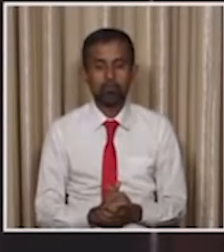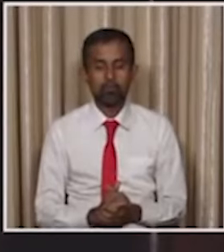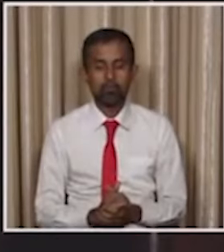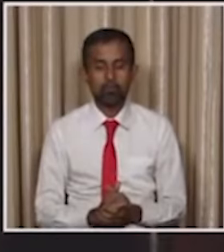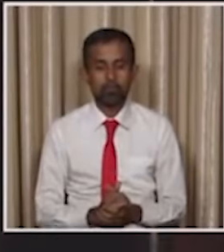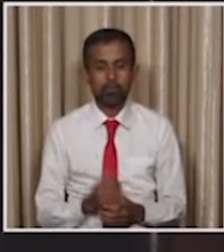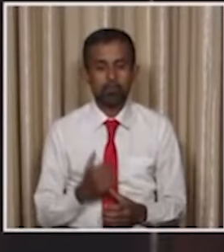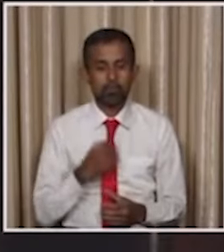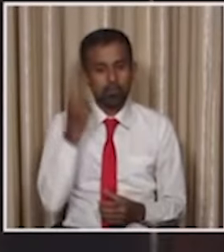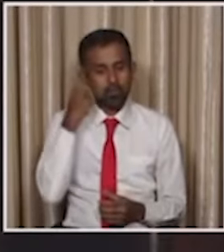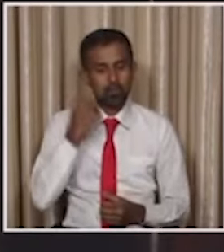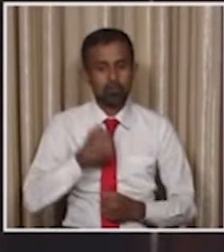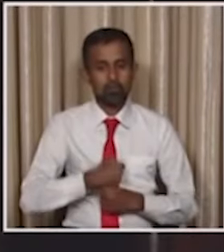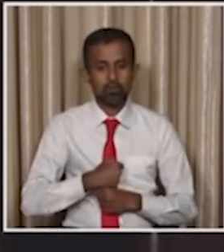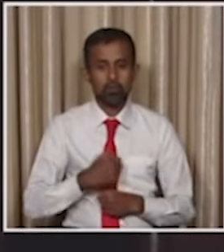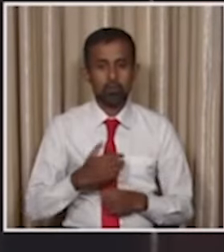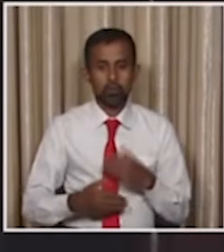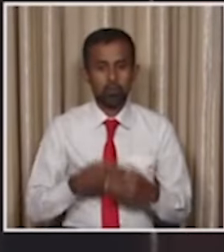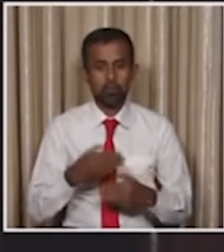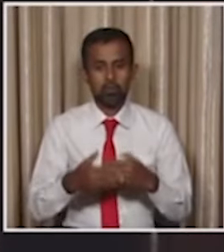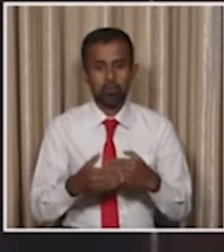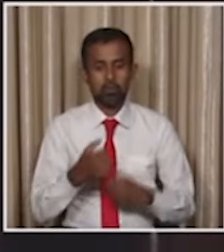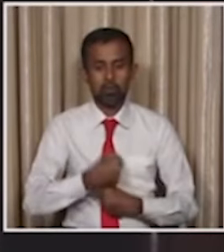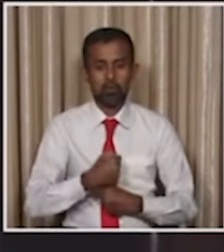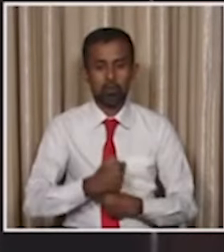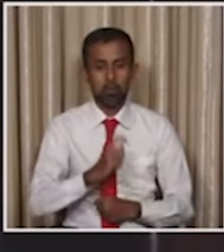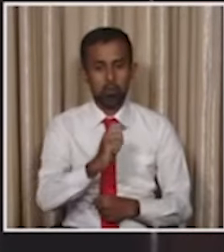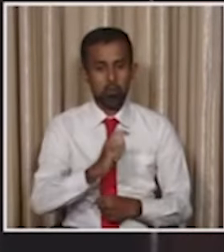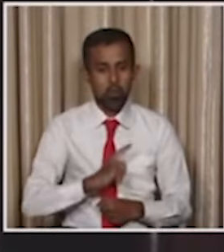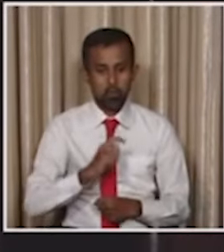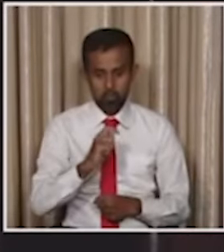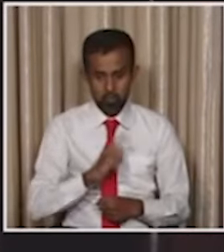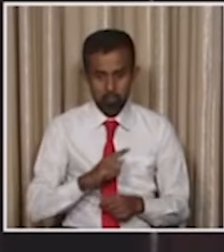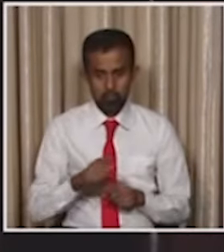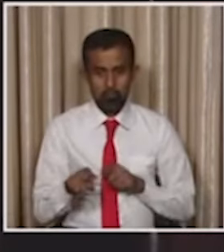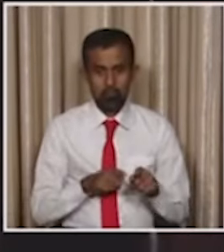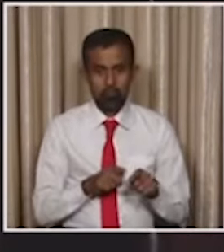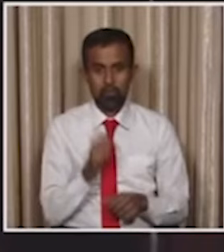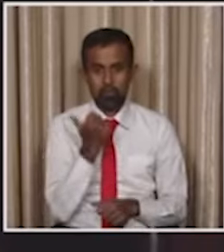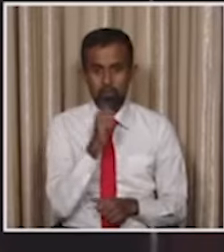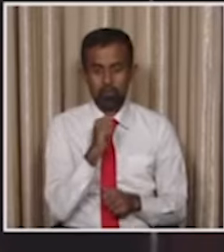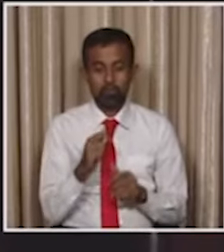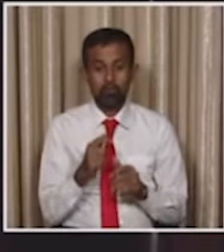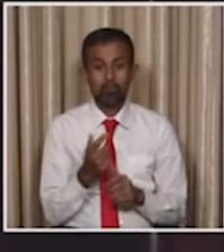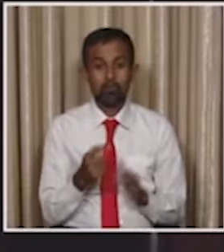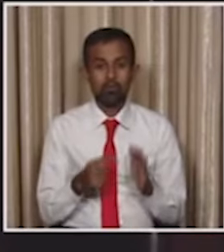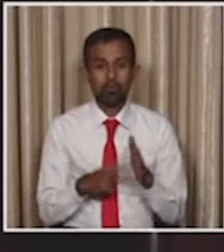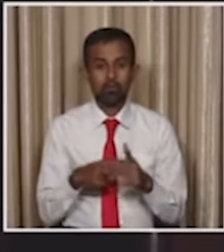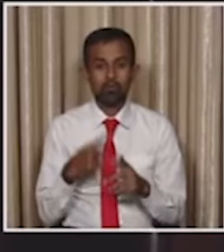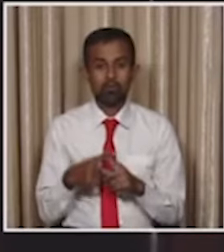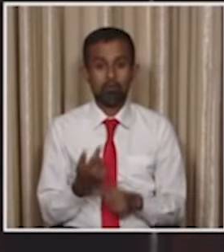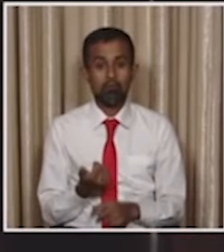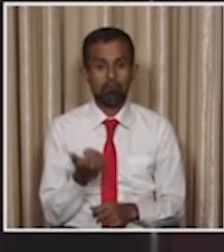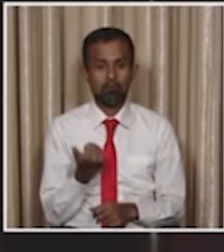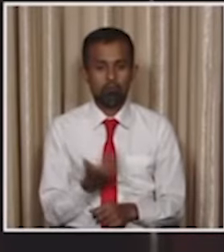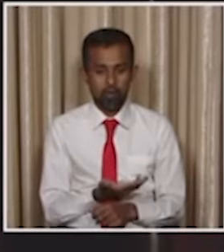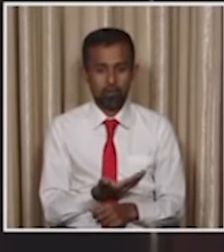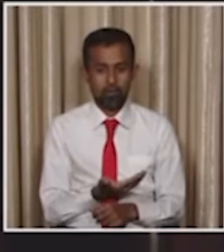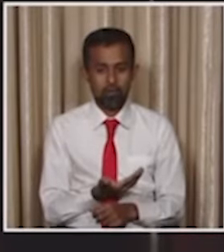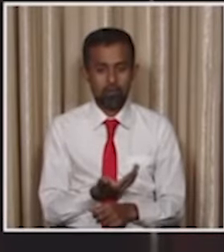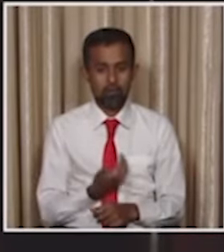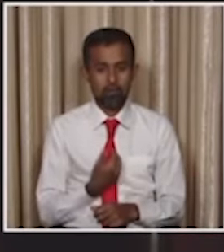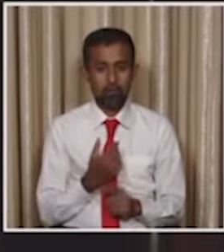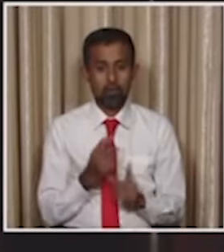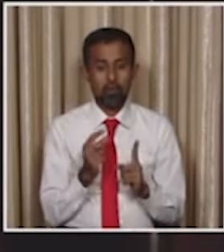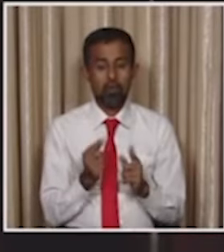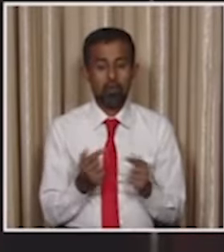අපි දන්නවා රජයක් කරගෙන යනකොට රජයට ආදායම් මාර්ග වශයෙන් මේ සුරාබදු අතිශය වැදගත් වෙනවා. අපි මේ පෝට්